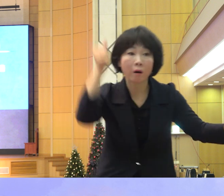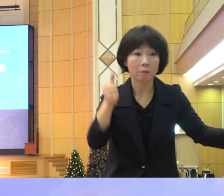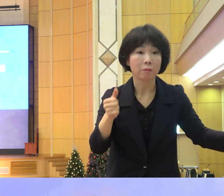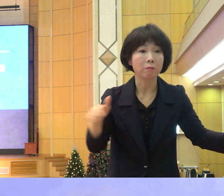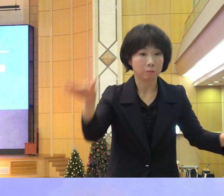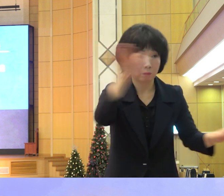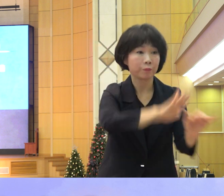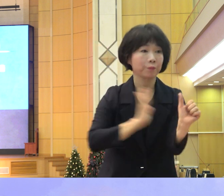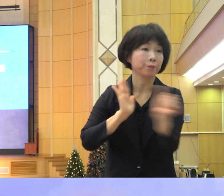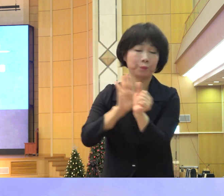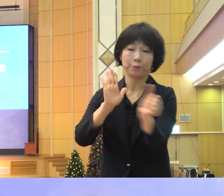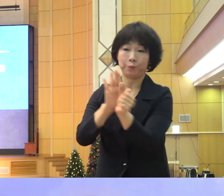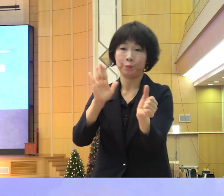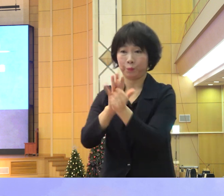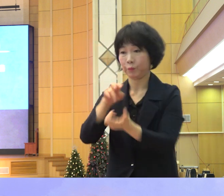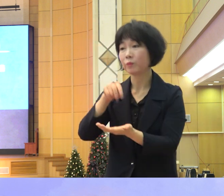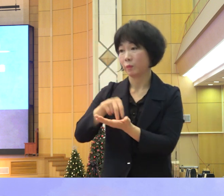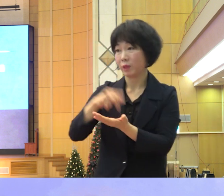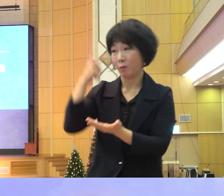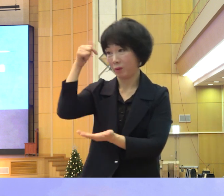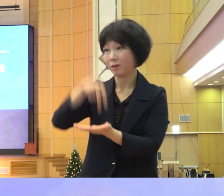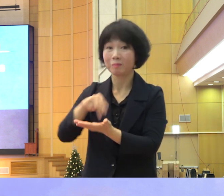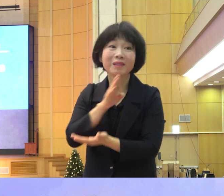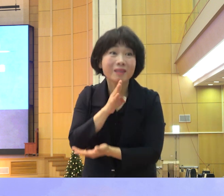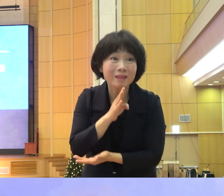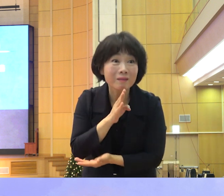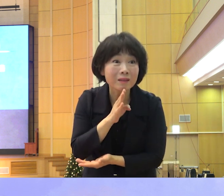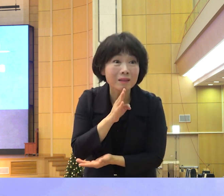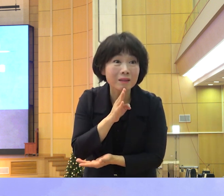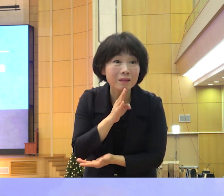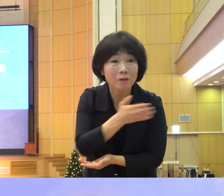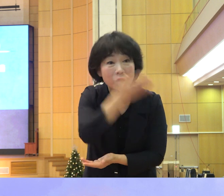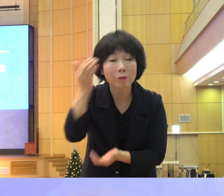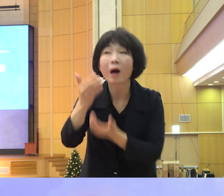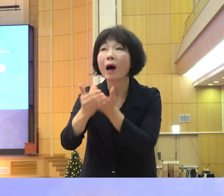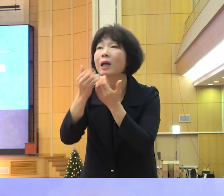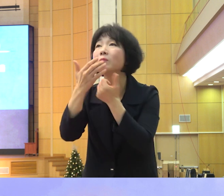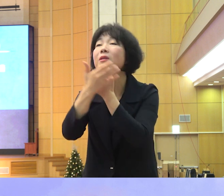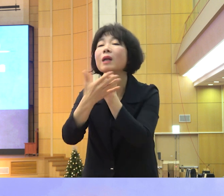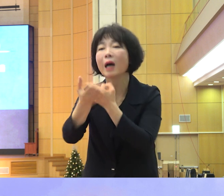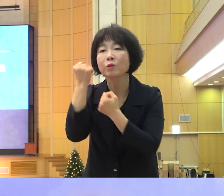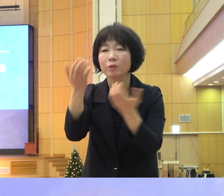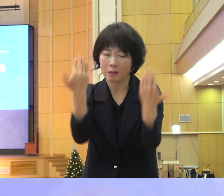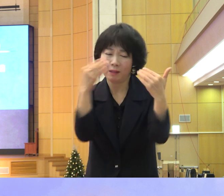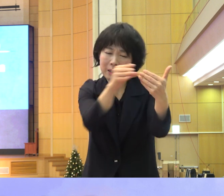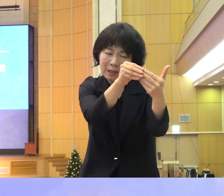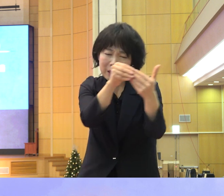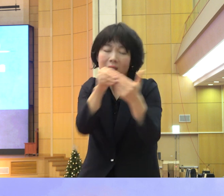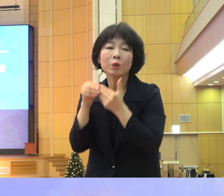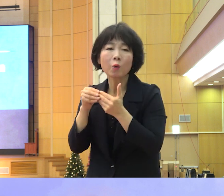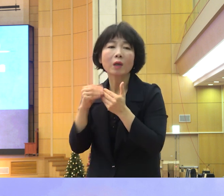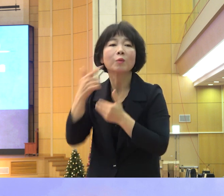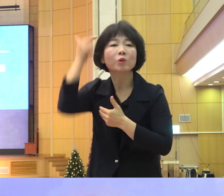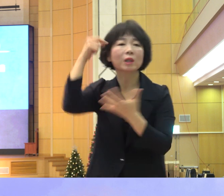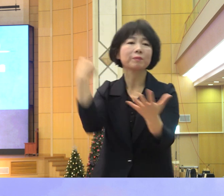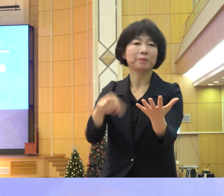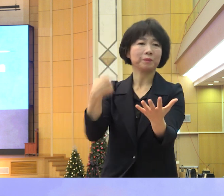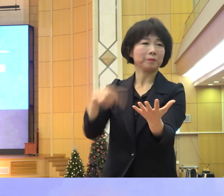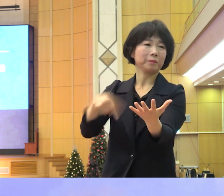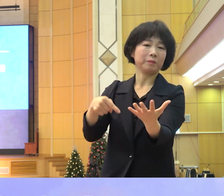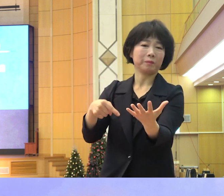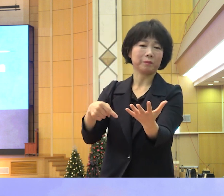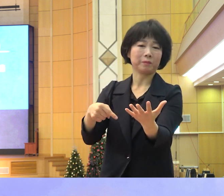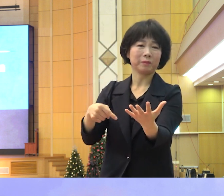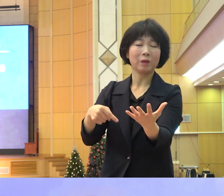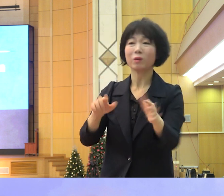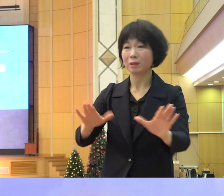여러분들을 하나님 은혜 가운데로, 하나님 축복 가운데로 인도하고 지도해 줄 수 있어야 됩니다. 그래서